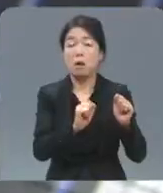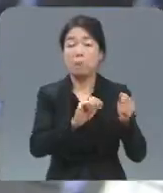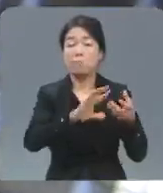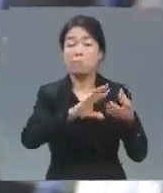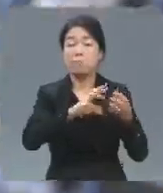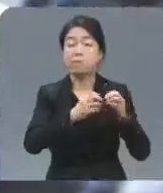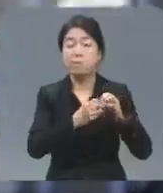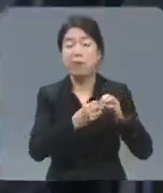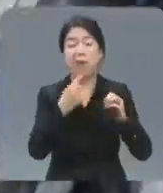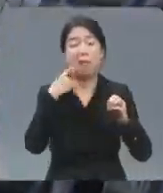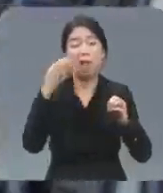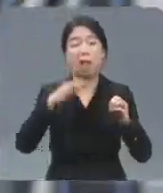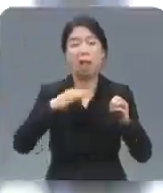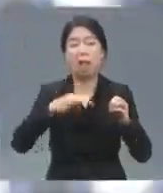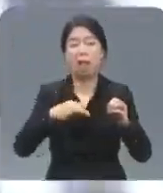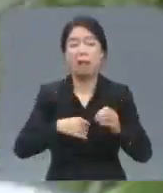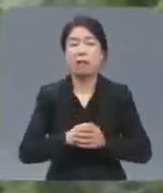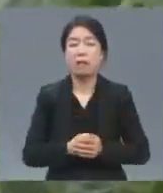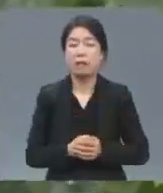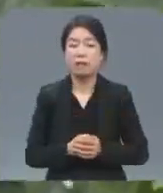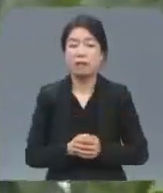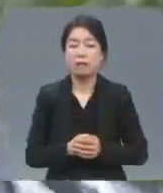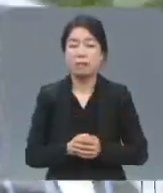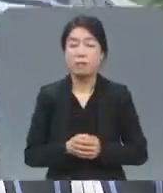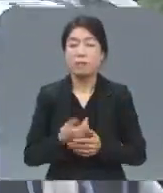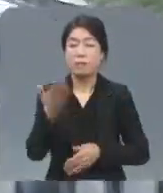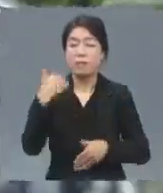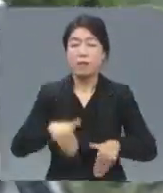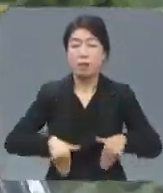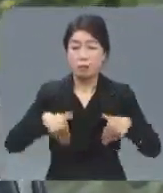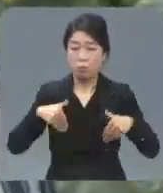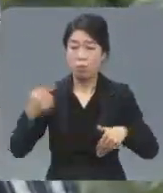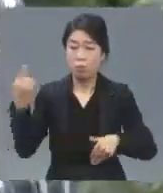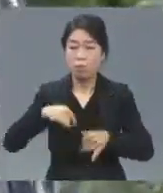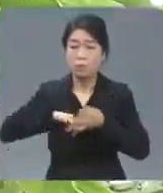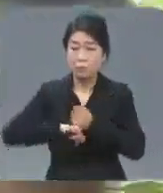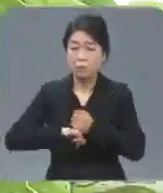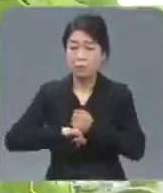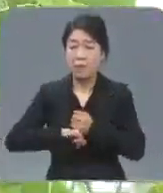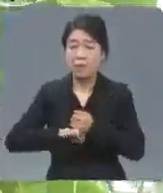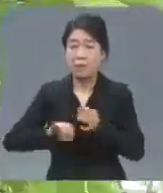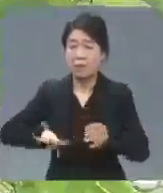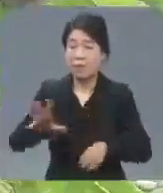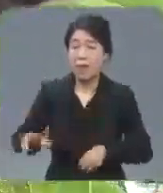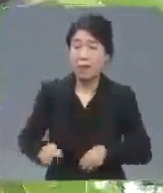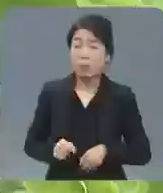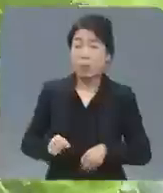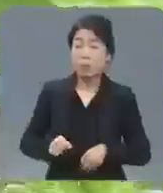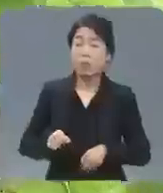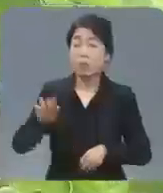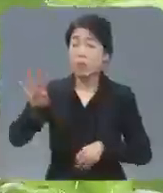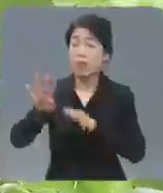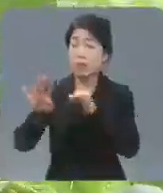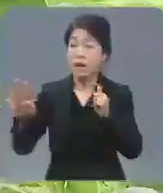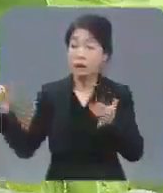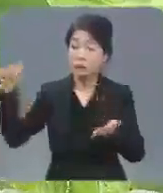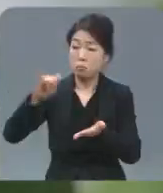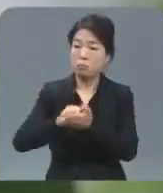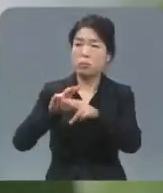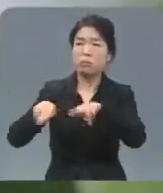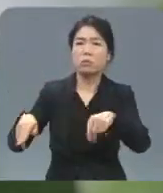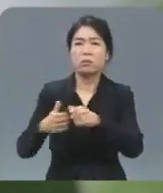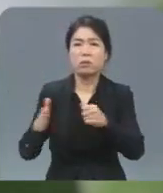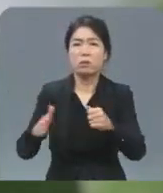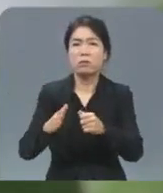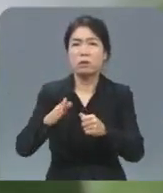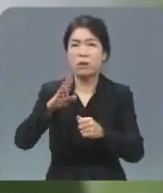비뚤거나 변색해 볼품이 없습니다. 지난 봄 오기로 했던 캄보디아 근로자 4명 입국이 취소되면서 병해충 예방